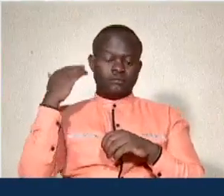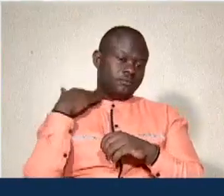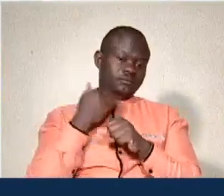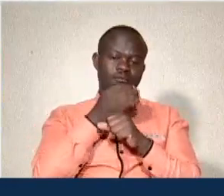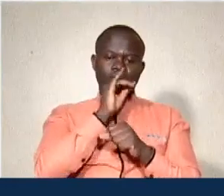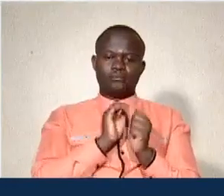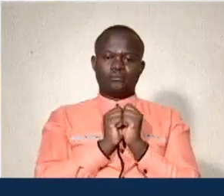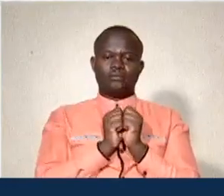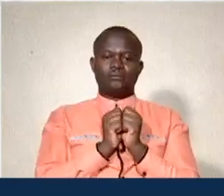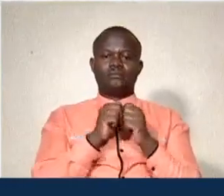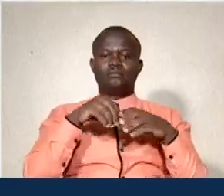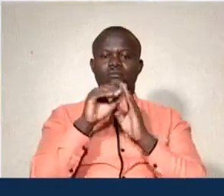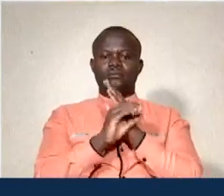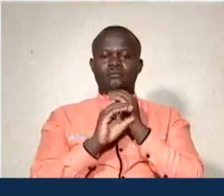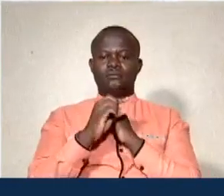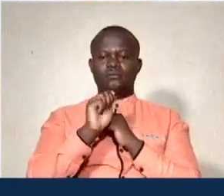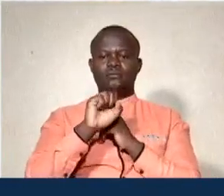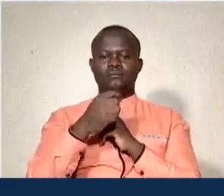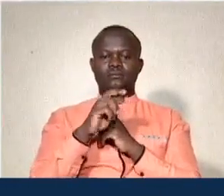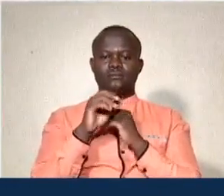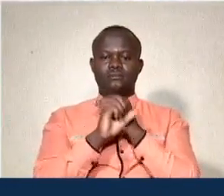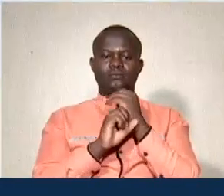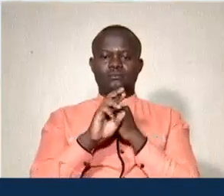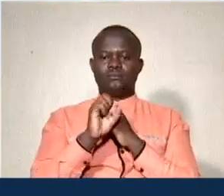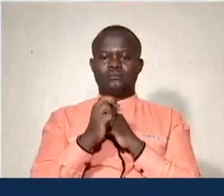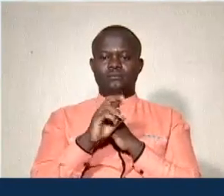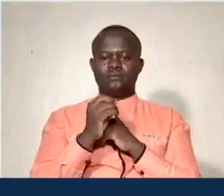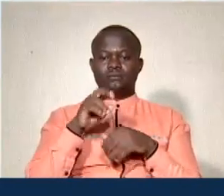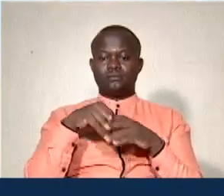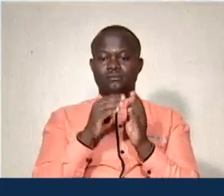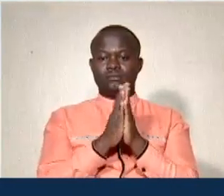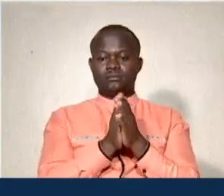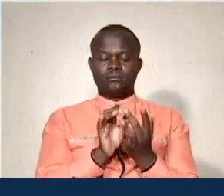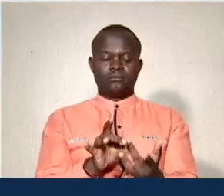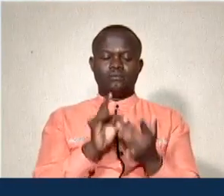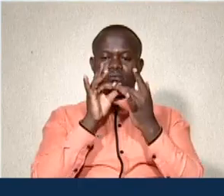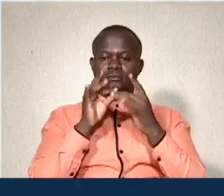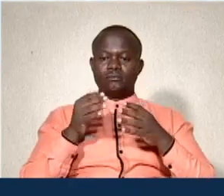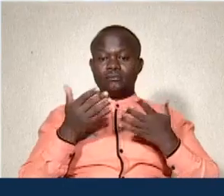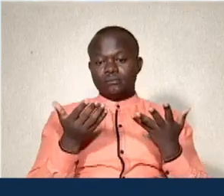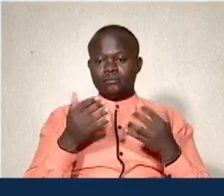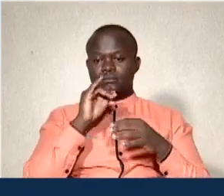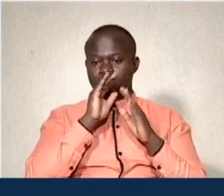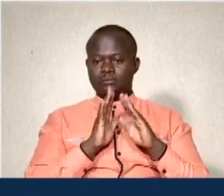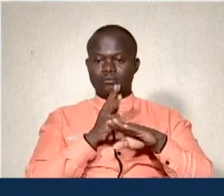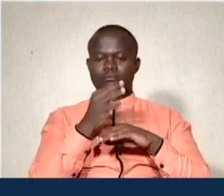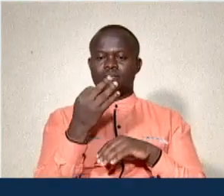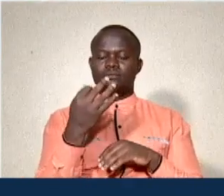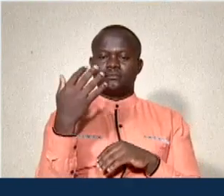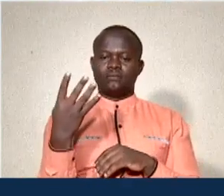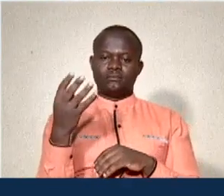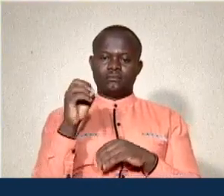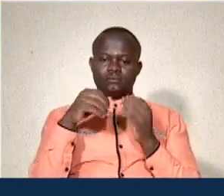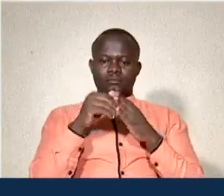yakorewe Abatutsi. Mu kagari ka Gasagara, umurenge wa Rusororo, hari amateka yihariye yuko Abatutsi basaga